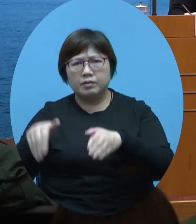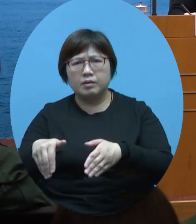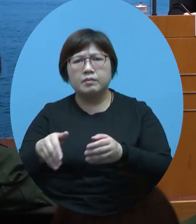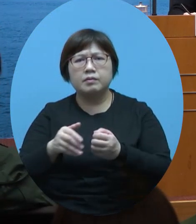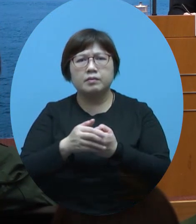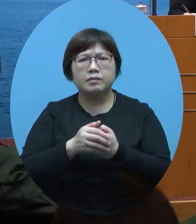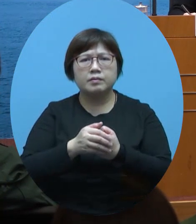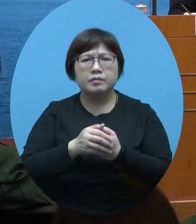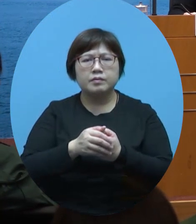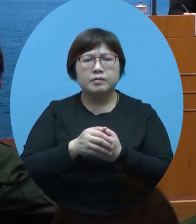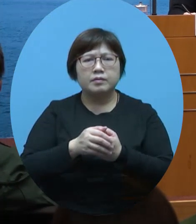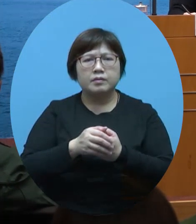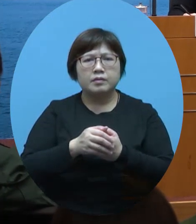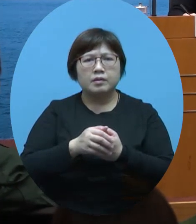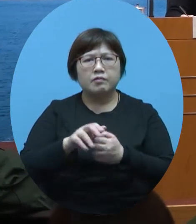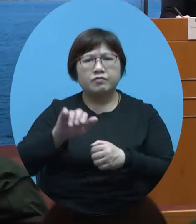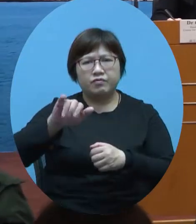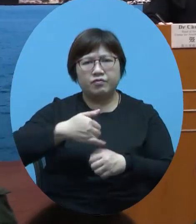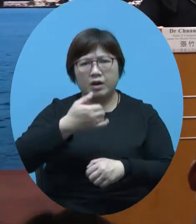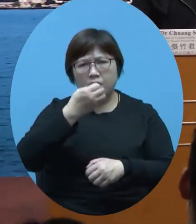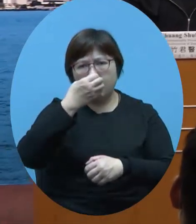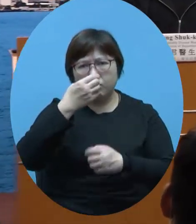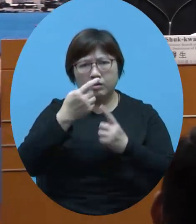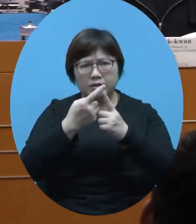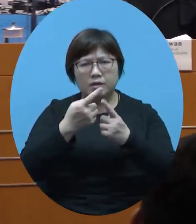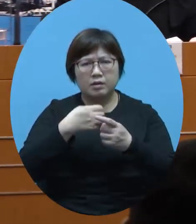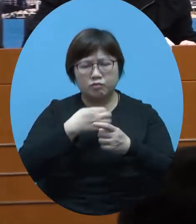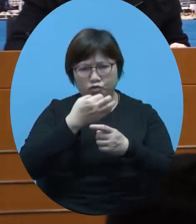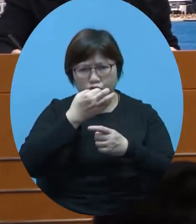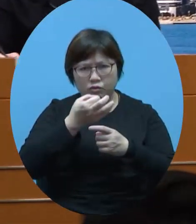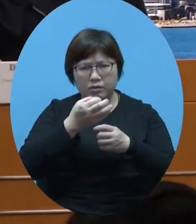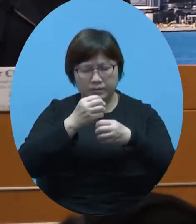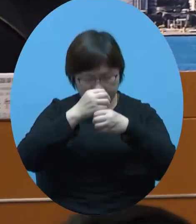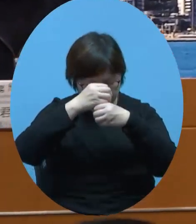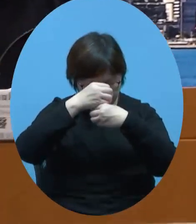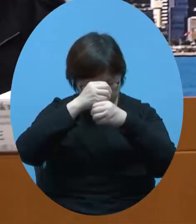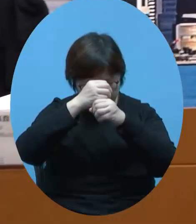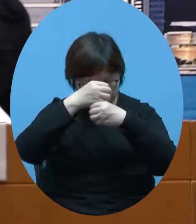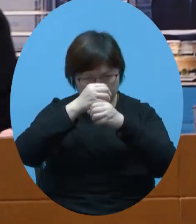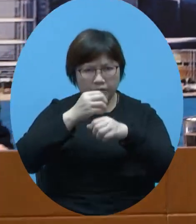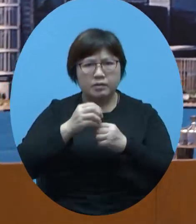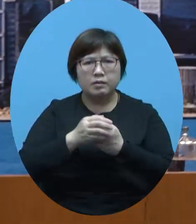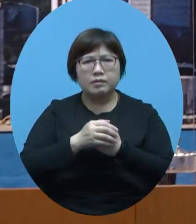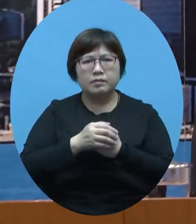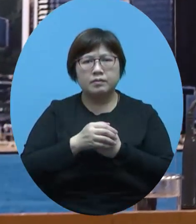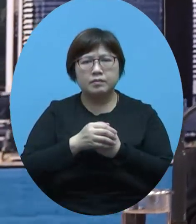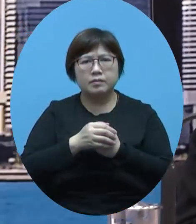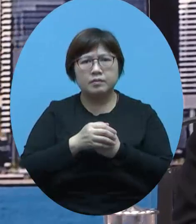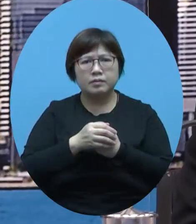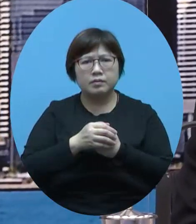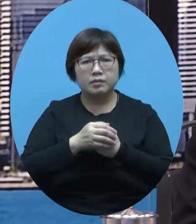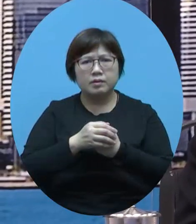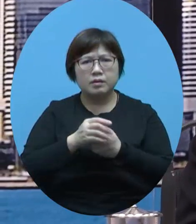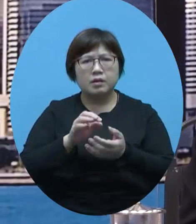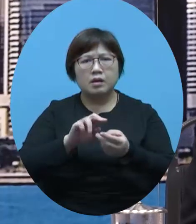就住喺即係回港嘅人士做呢、這個深喉唾液嗰個檢測咧，其實而家我哋都係有喺亞